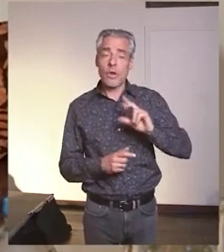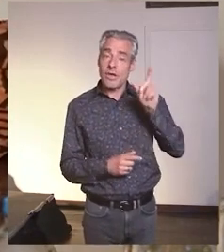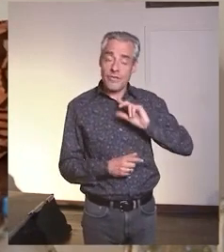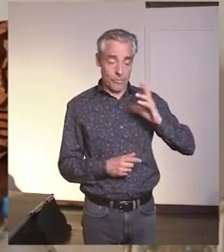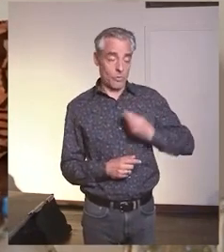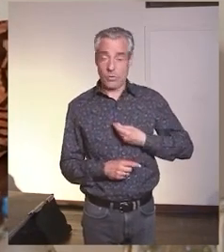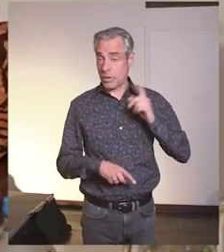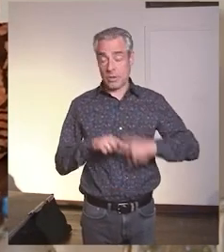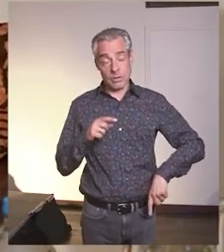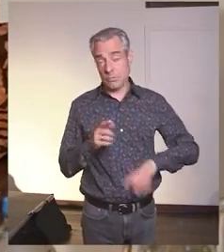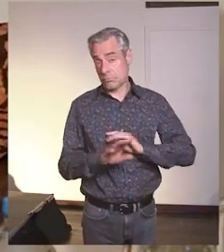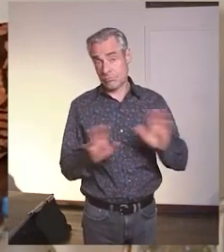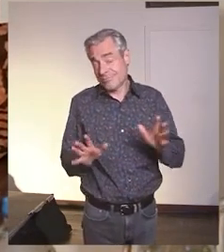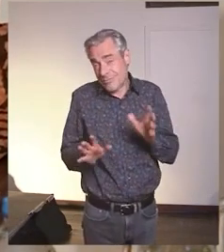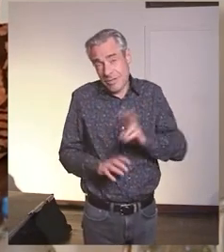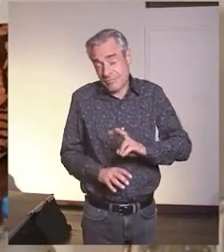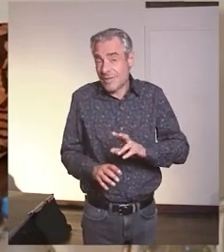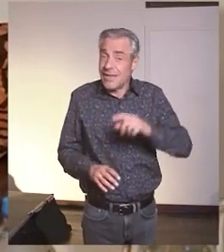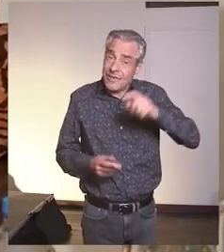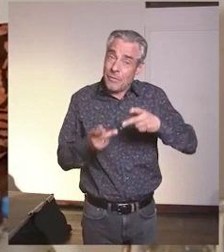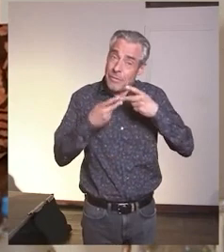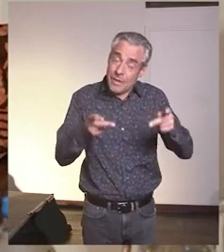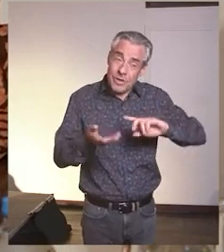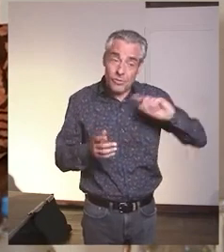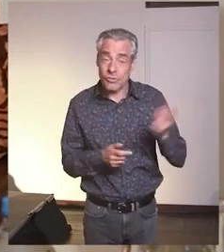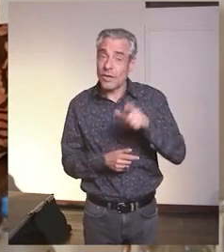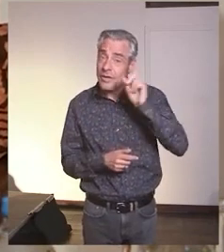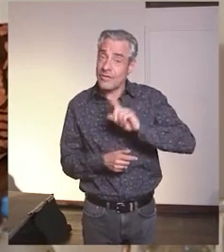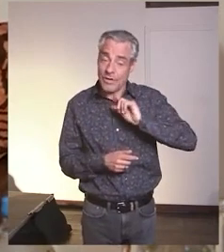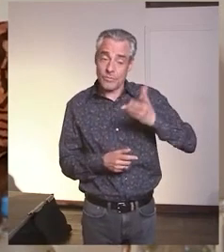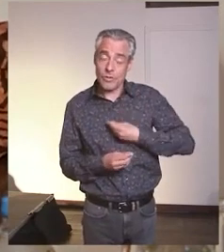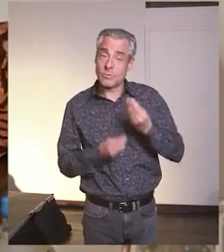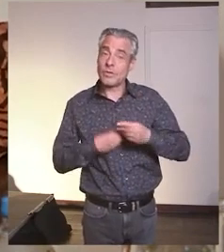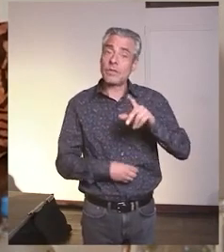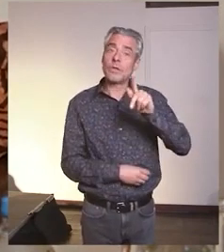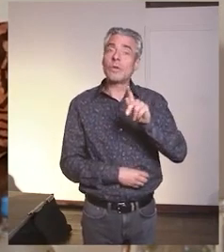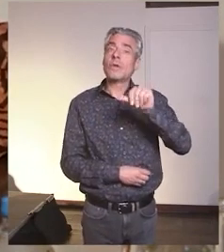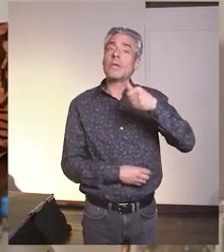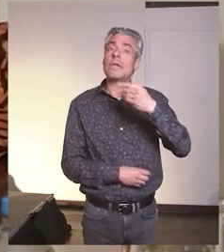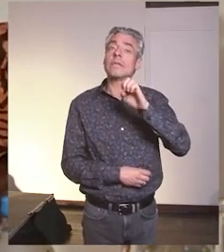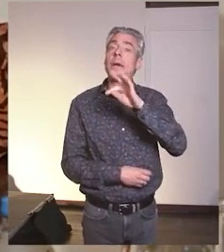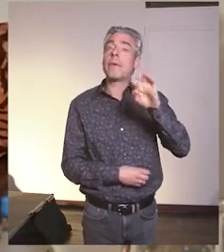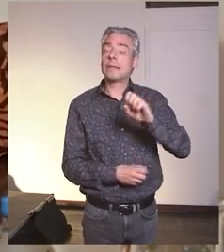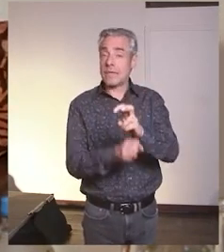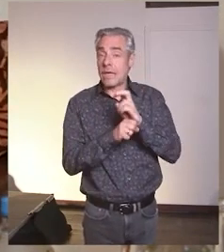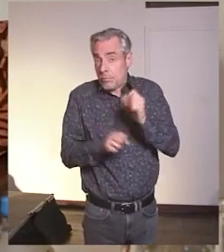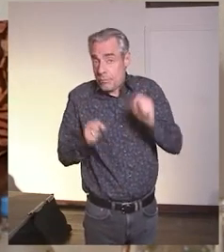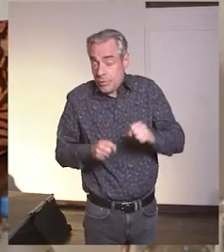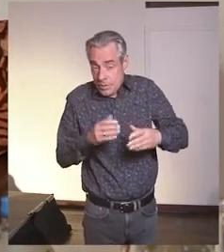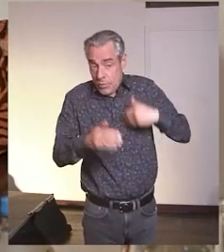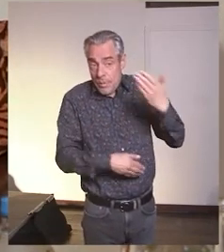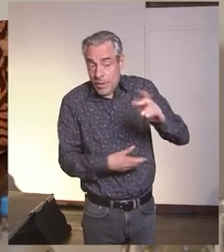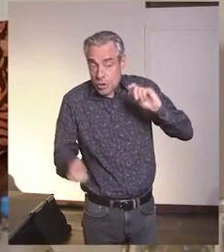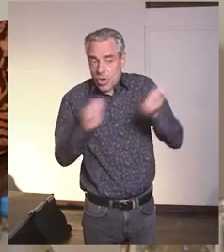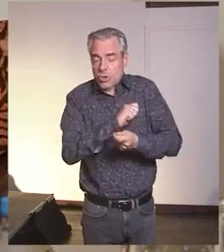droit. Voilà, il faut autoriser les femmes trans à pouvoir conserver leurs gamètes. Et puis, par ailleurs, en fait, aujourd'hui,